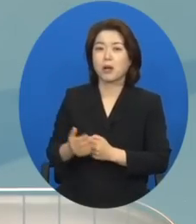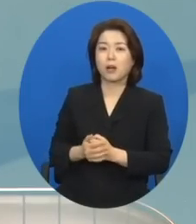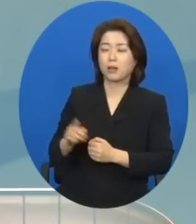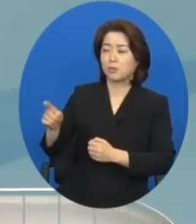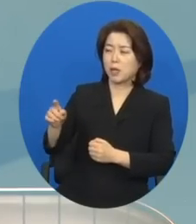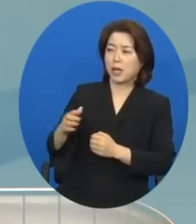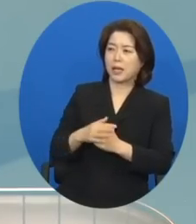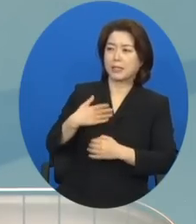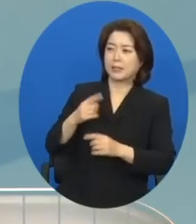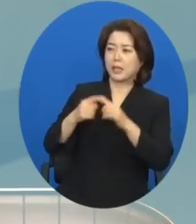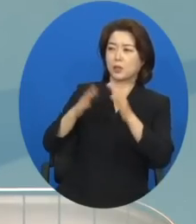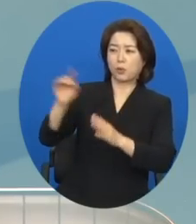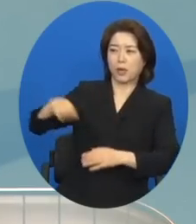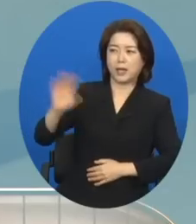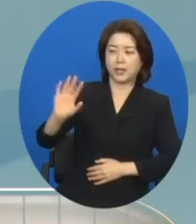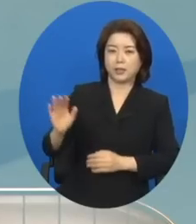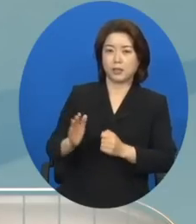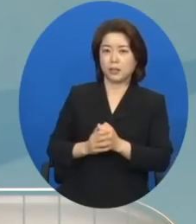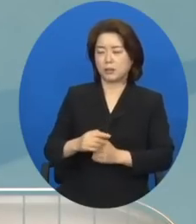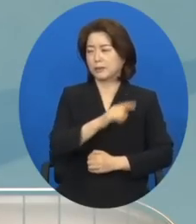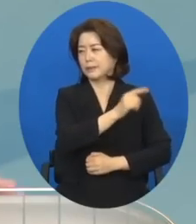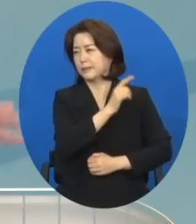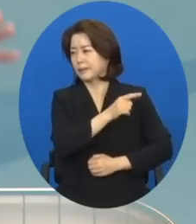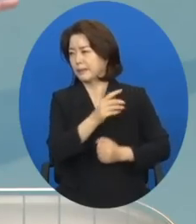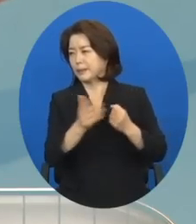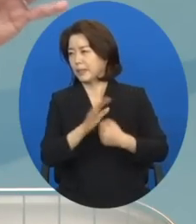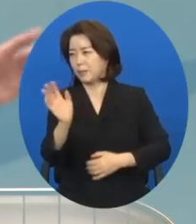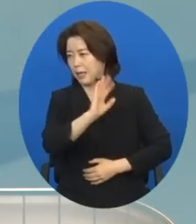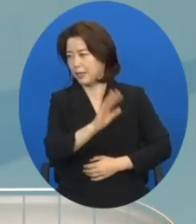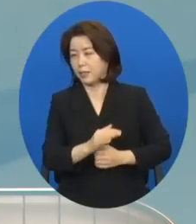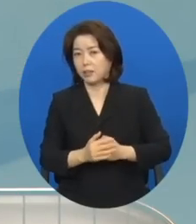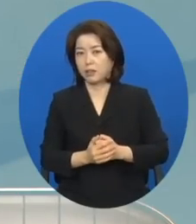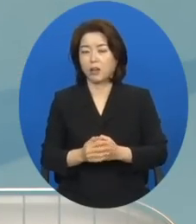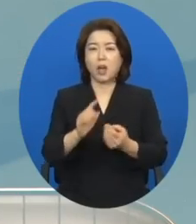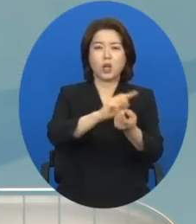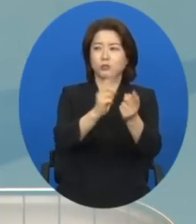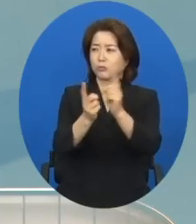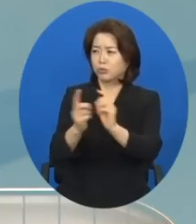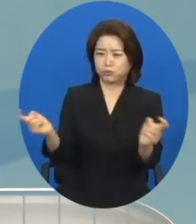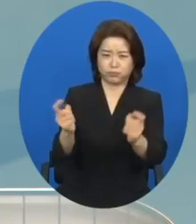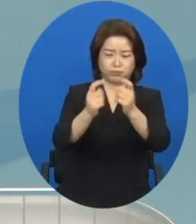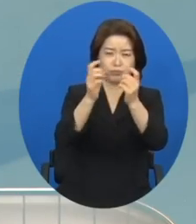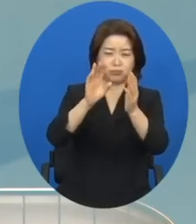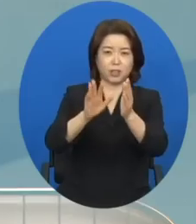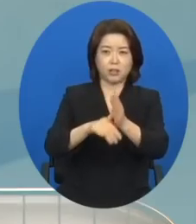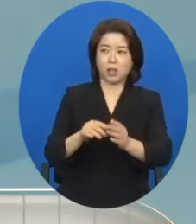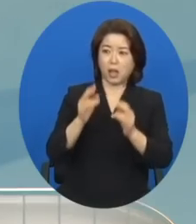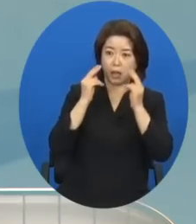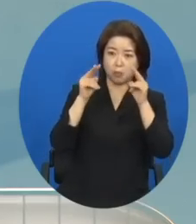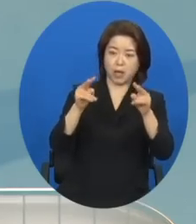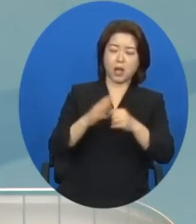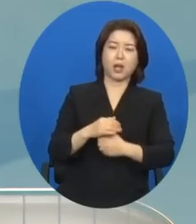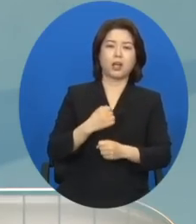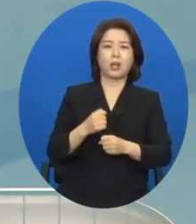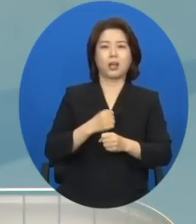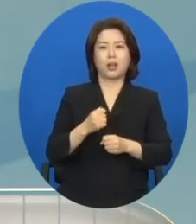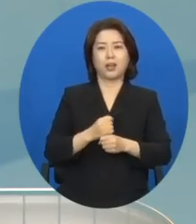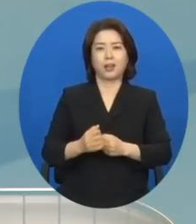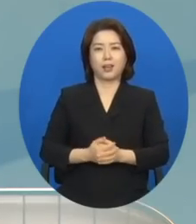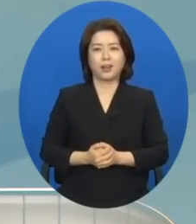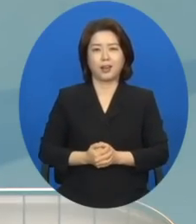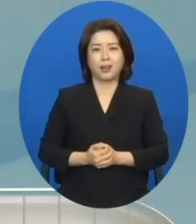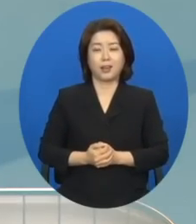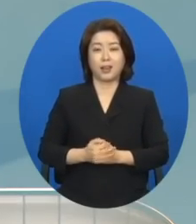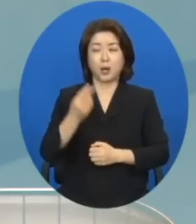저 이제 교회 안 나올래요. 그럼 또 그분 때문에 안다는 거예요. 서로 싸울 때가 참 난감합니다. 특히